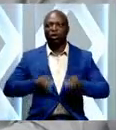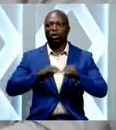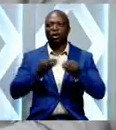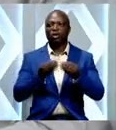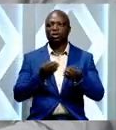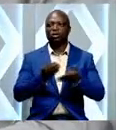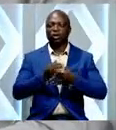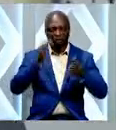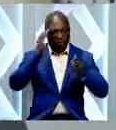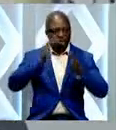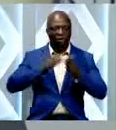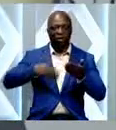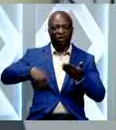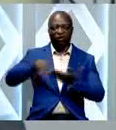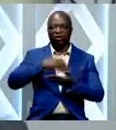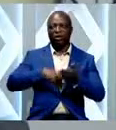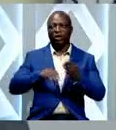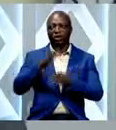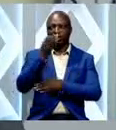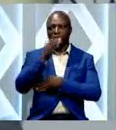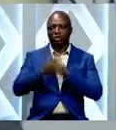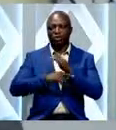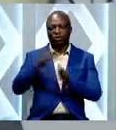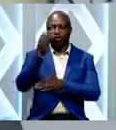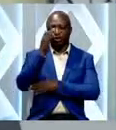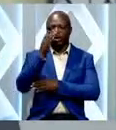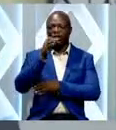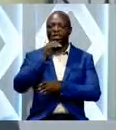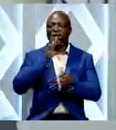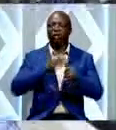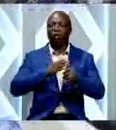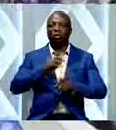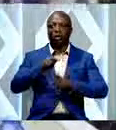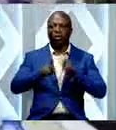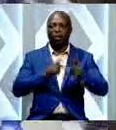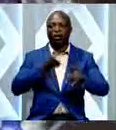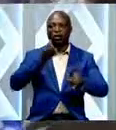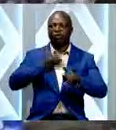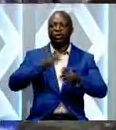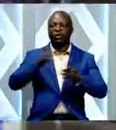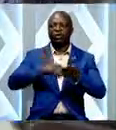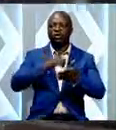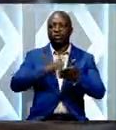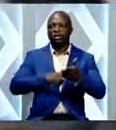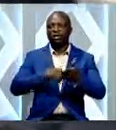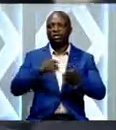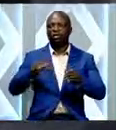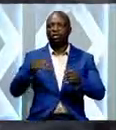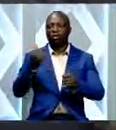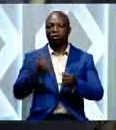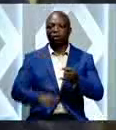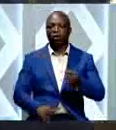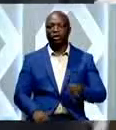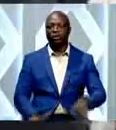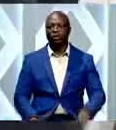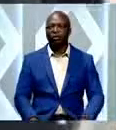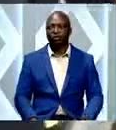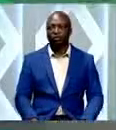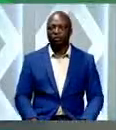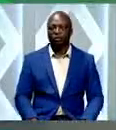le ministère de l'Environnement et des Ressources forestières est un premier pas vers son élimination complète.